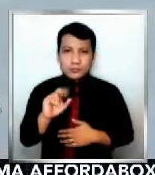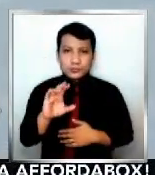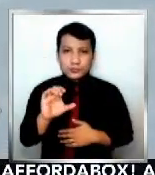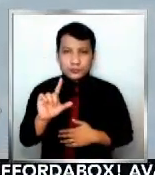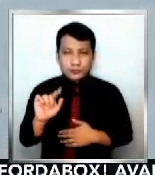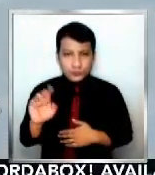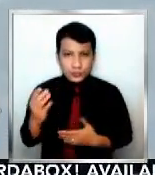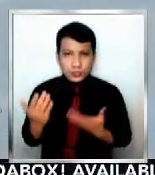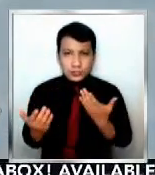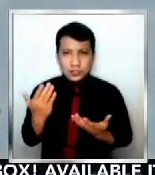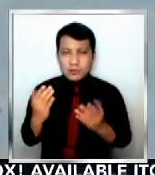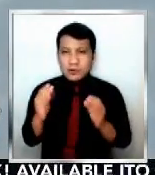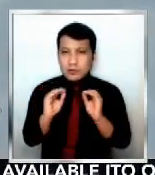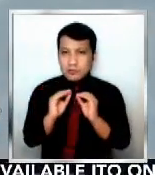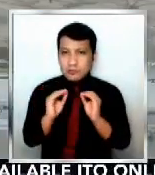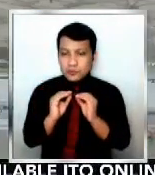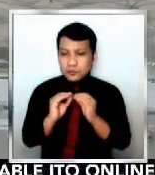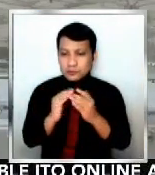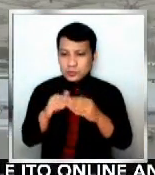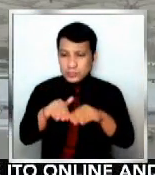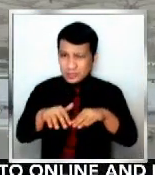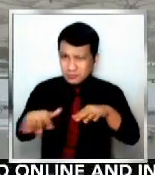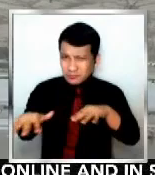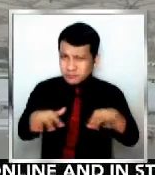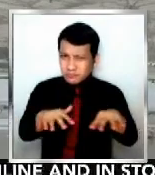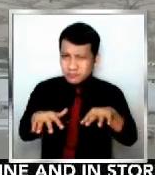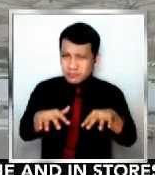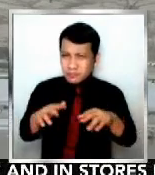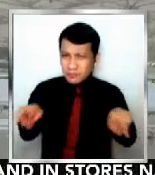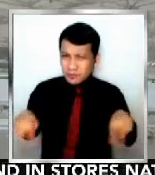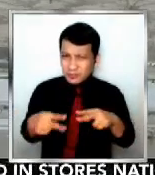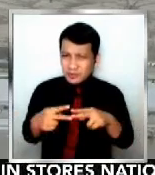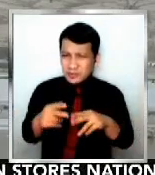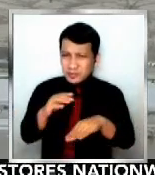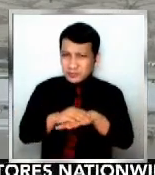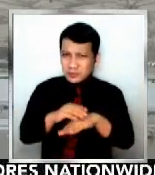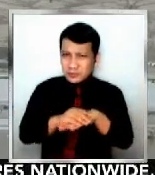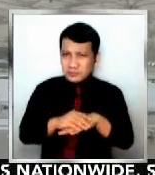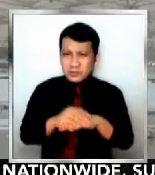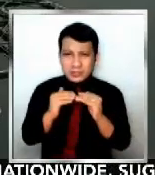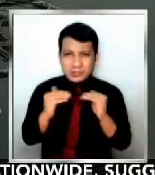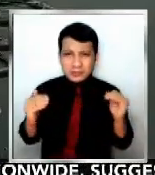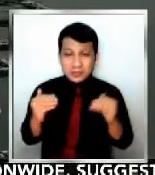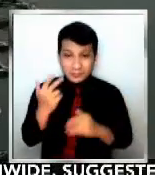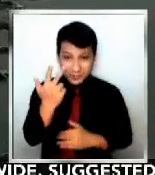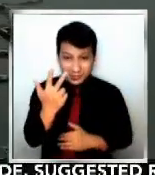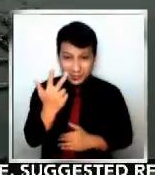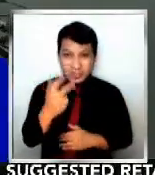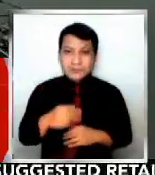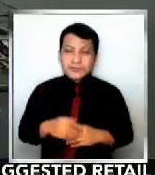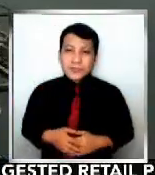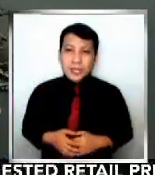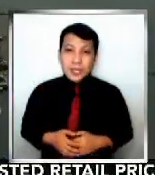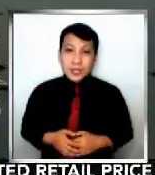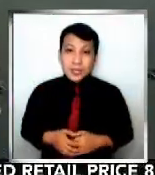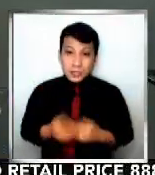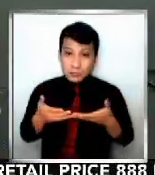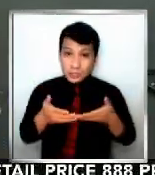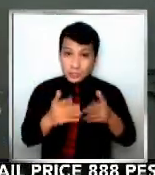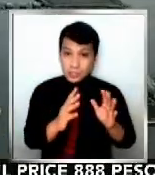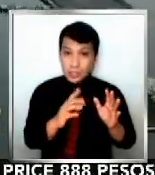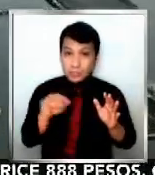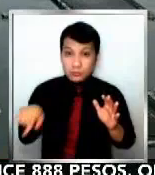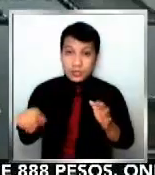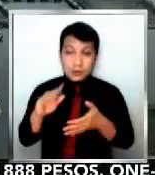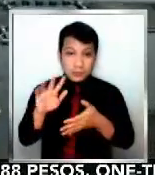at mayroon pang ground deformation. Nakataas pa rin ang alert level 3. Sa kabila niyan, binigyan na ng window hours ang mga mangisda